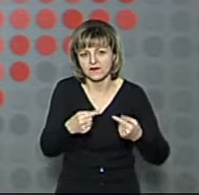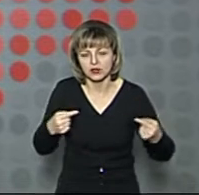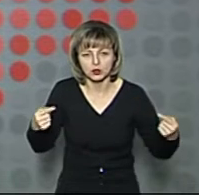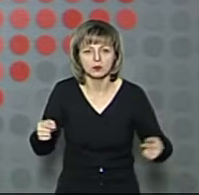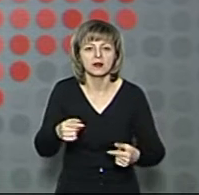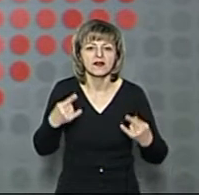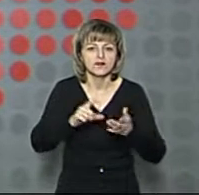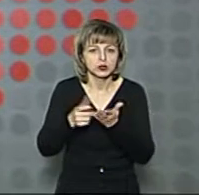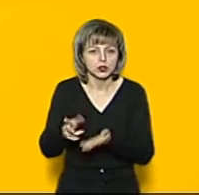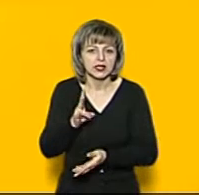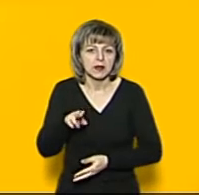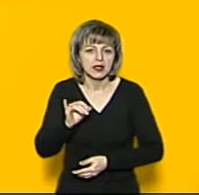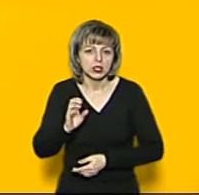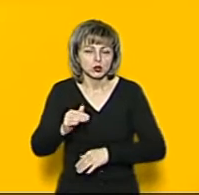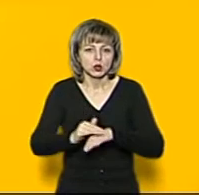Надія Панасюк. Добрий вечір.